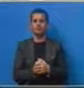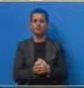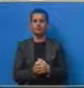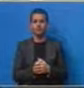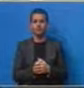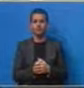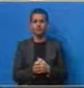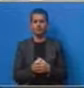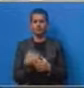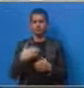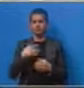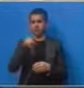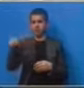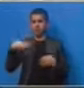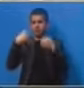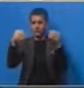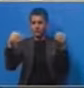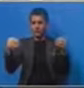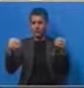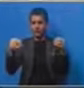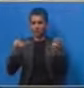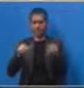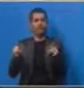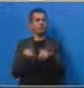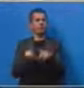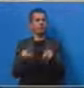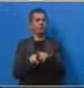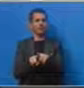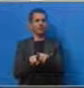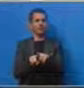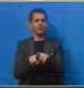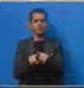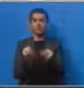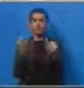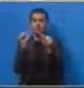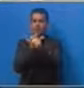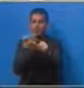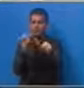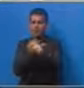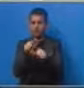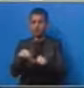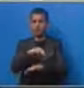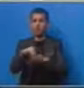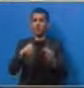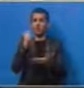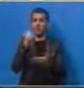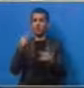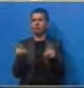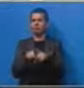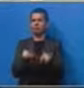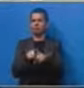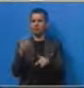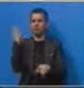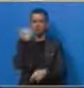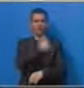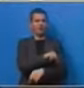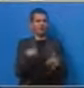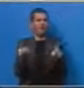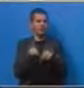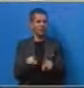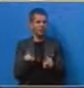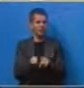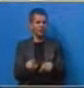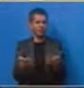Qëndrimet tona rrëdhimisht janë të njëjta për shkak se edhe gabimet në këtë projekt buxhet janë të njëjta sikur vite paraprake.